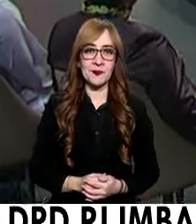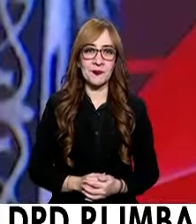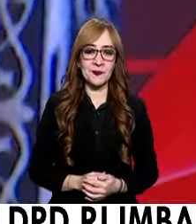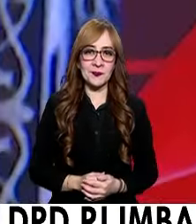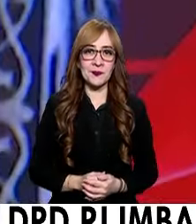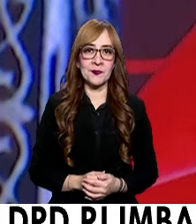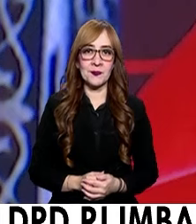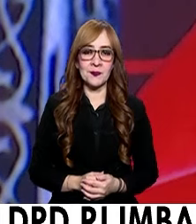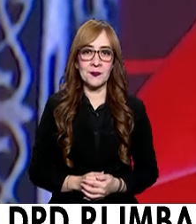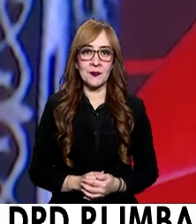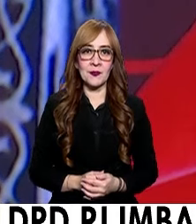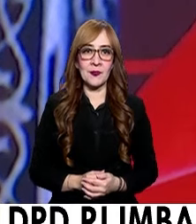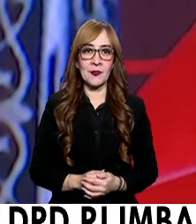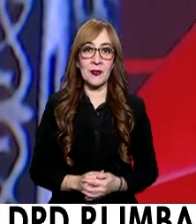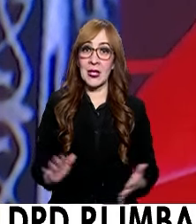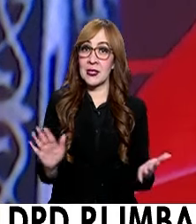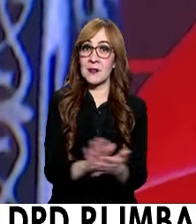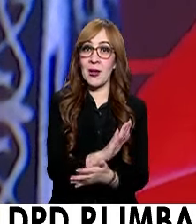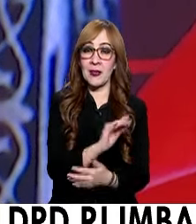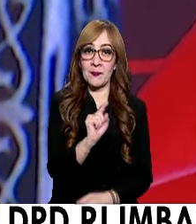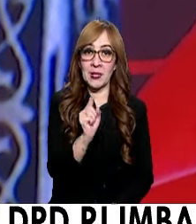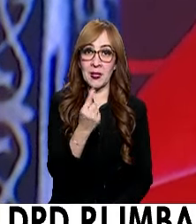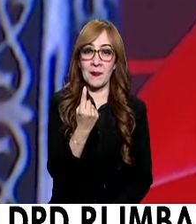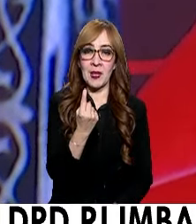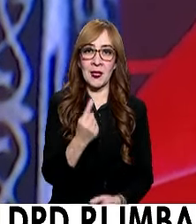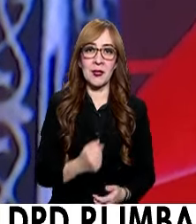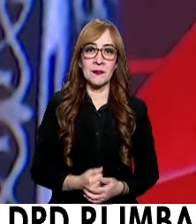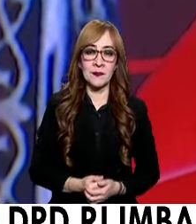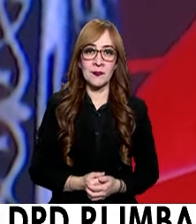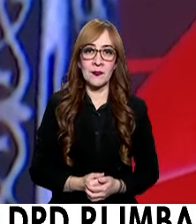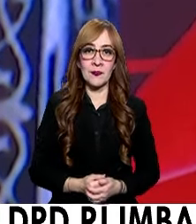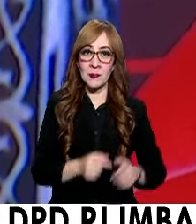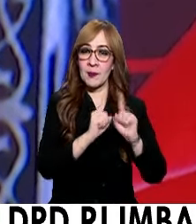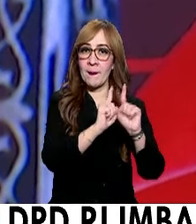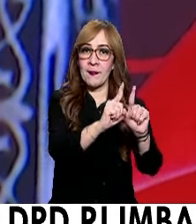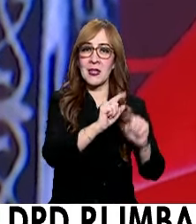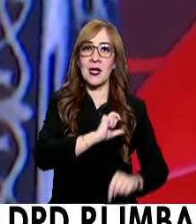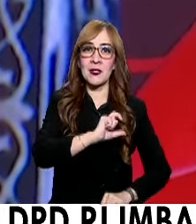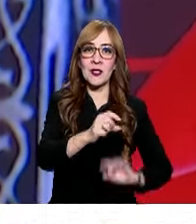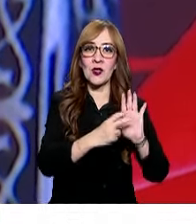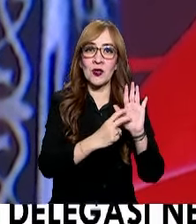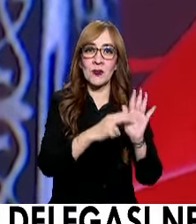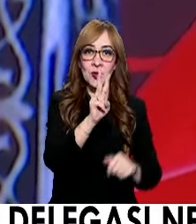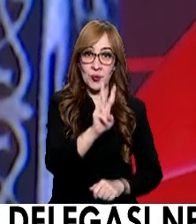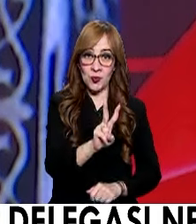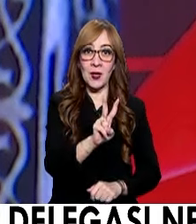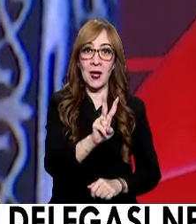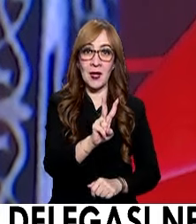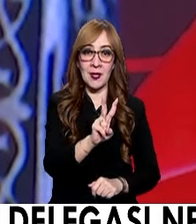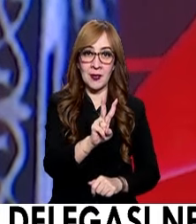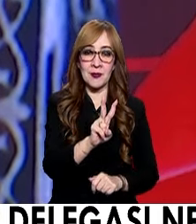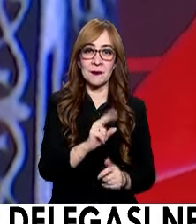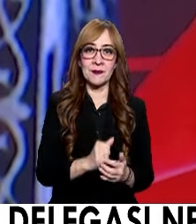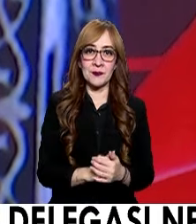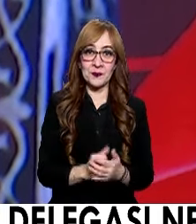serta pemirsa kesempatan pertama kami akan mulai dari paslon nomor urut 2 kami persilakan paslon